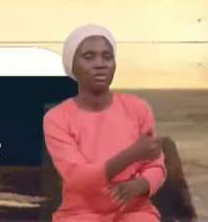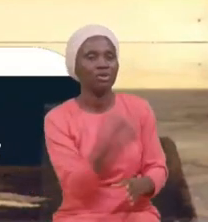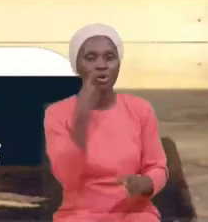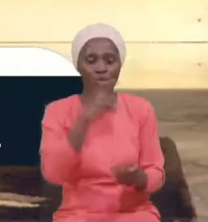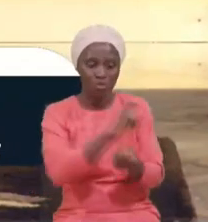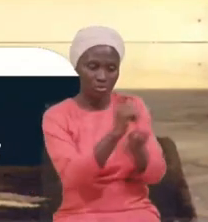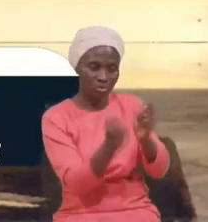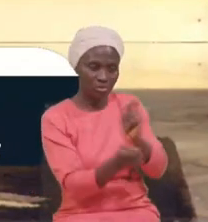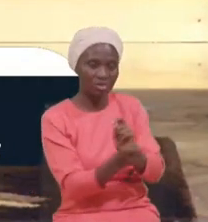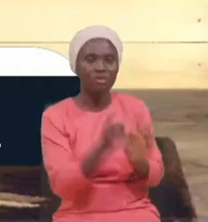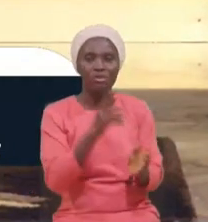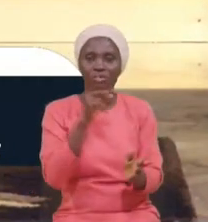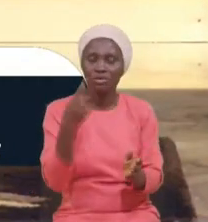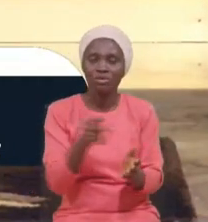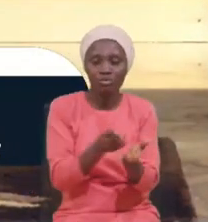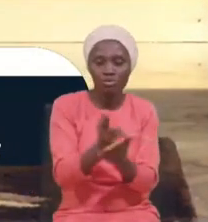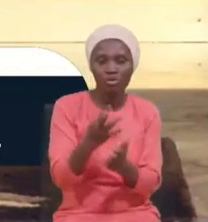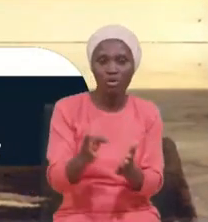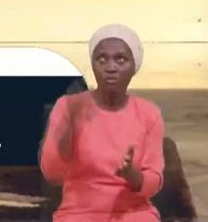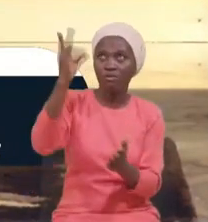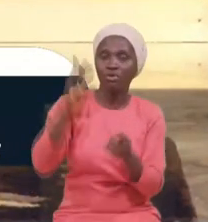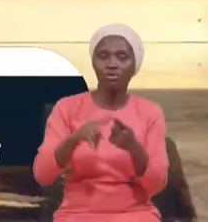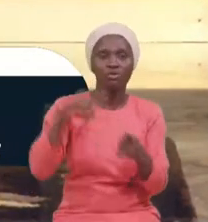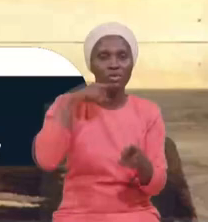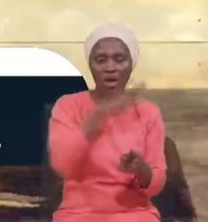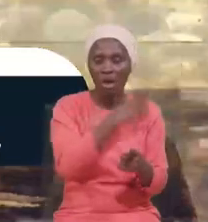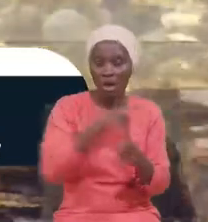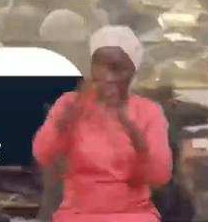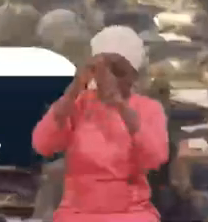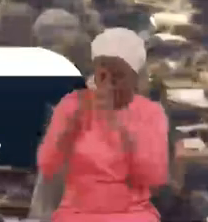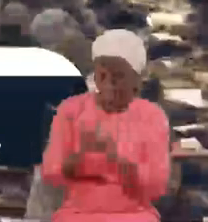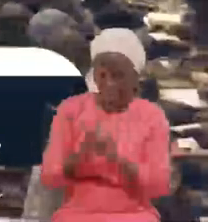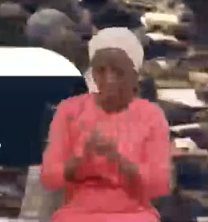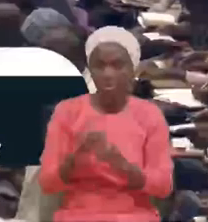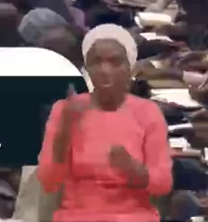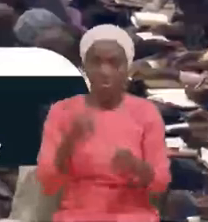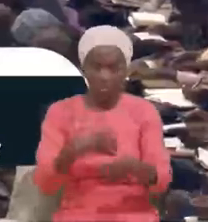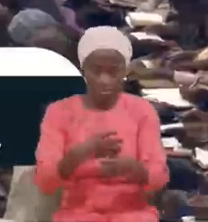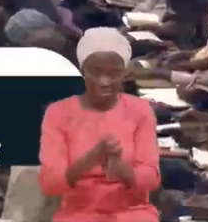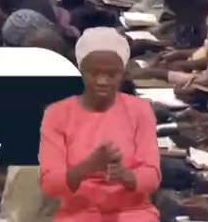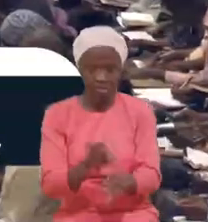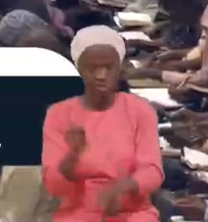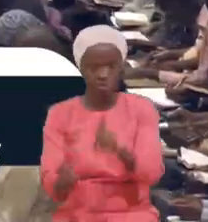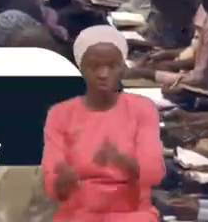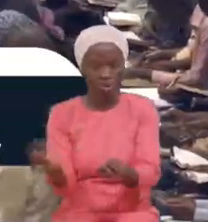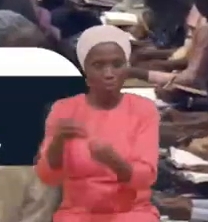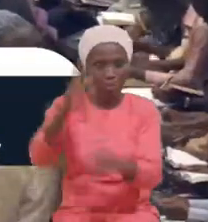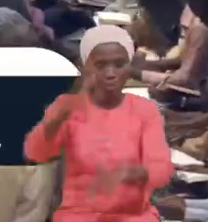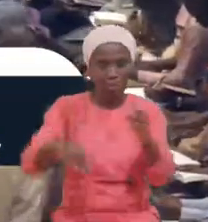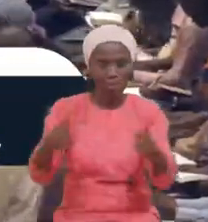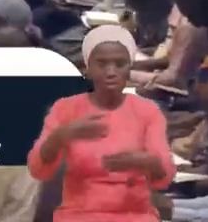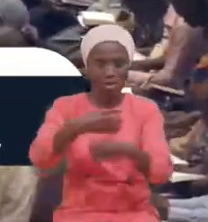changé la vérité de Dieu en mensonge et qui ont adoré et servi la créature au lieu du